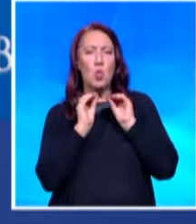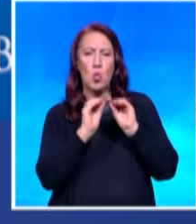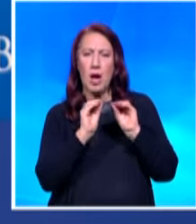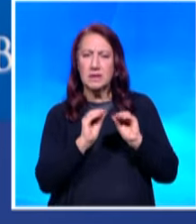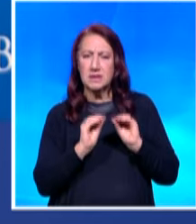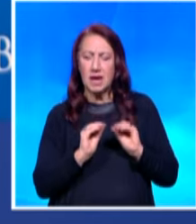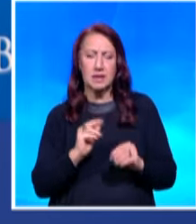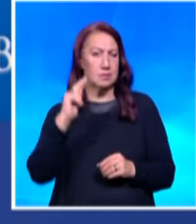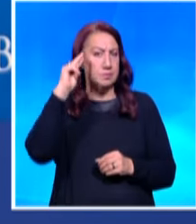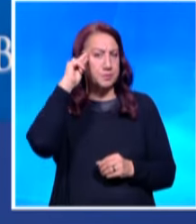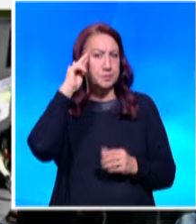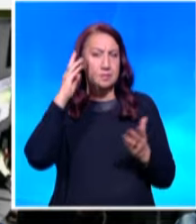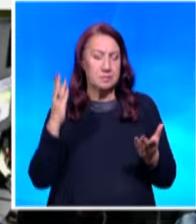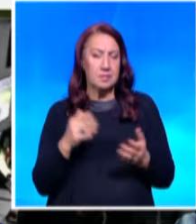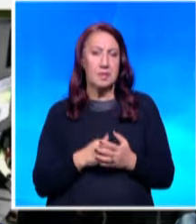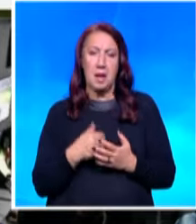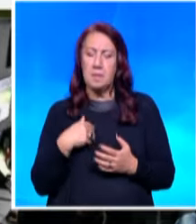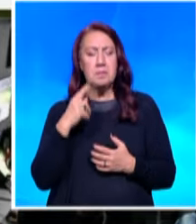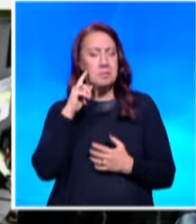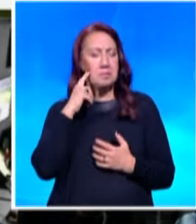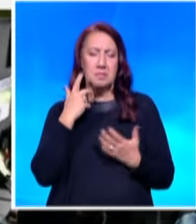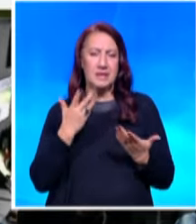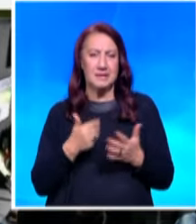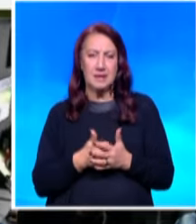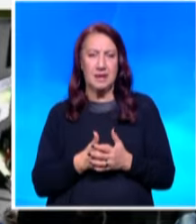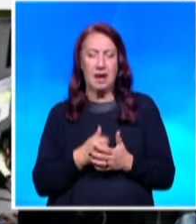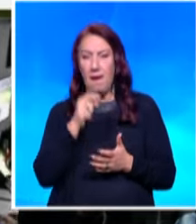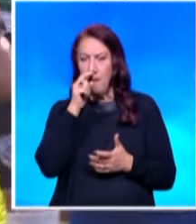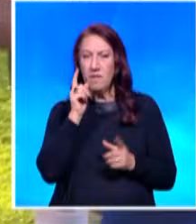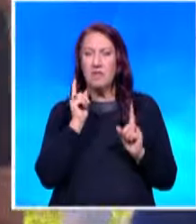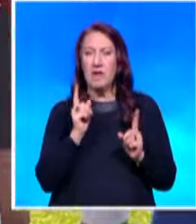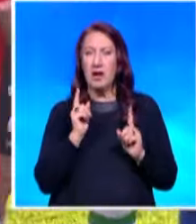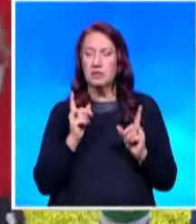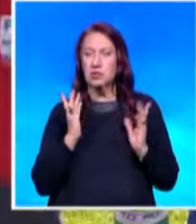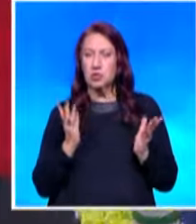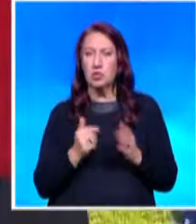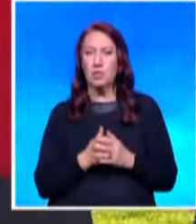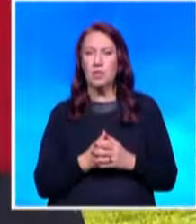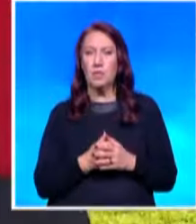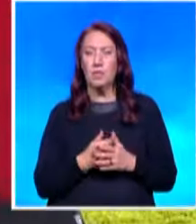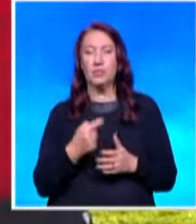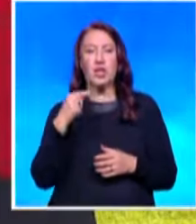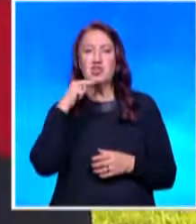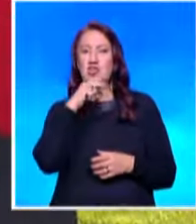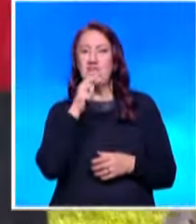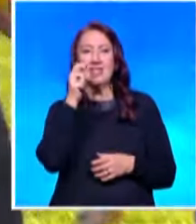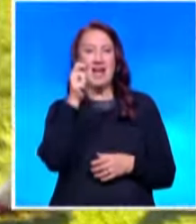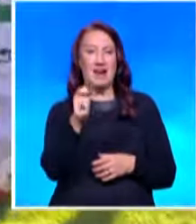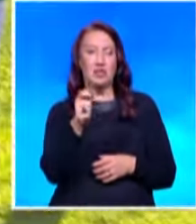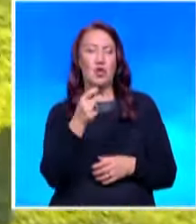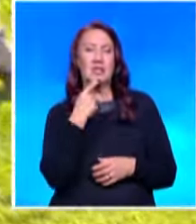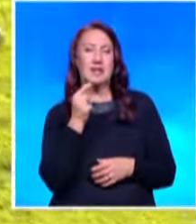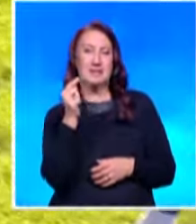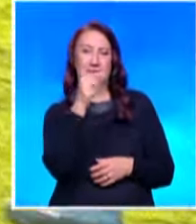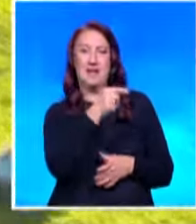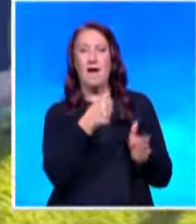И мисля, че ключово може би беше червения картон, който получи противника.